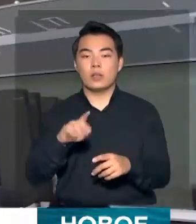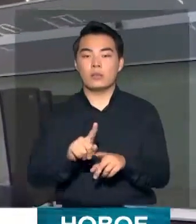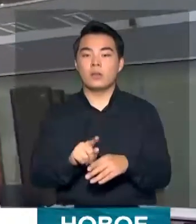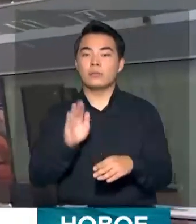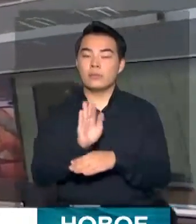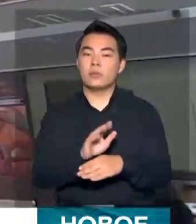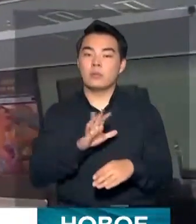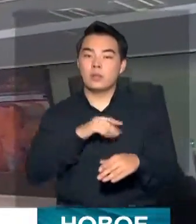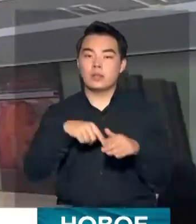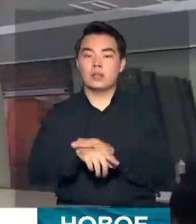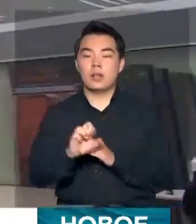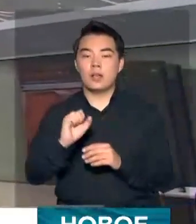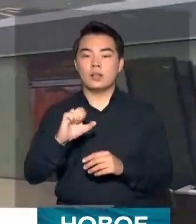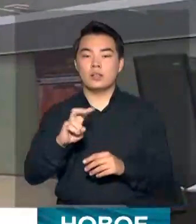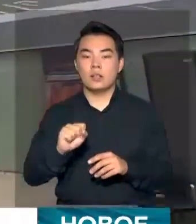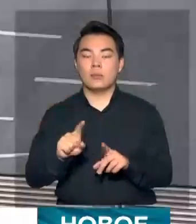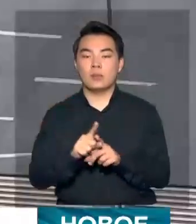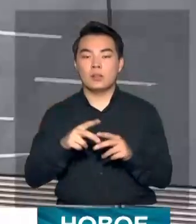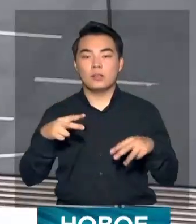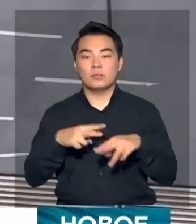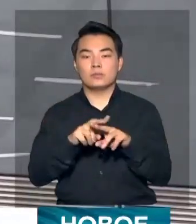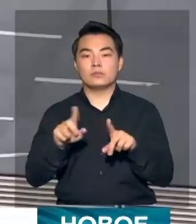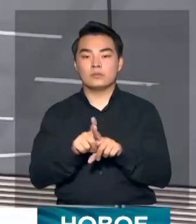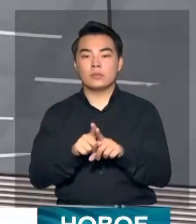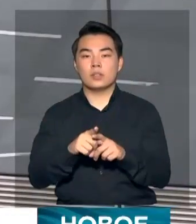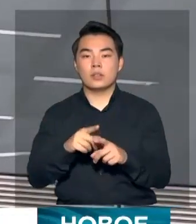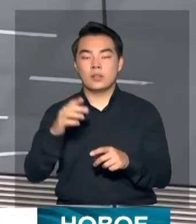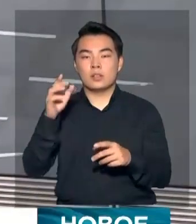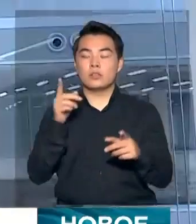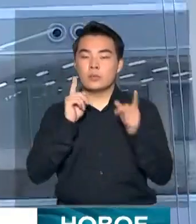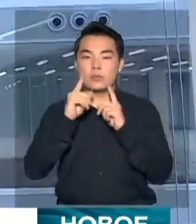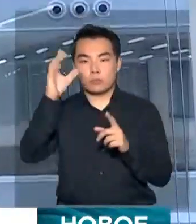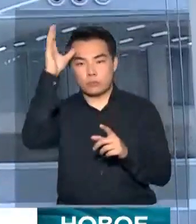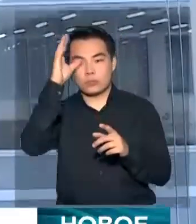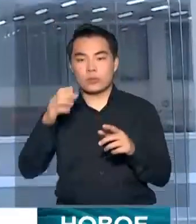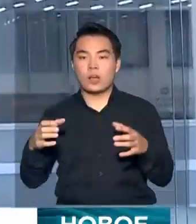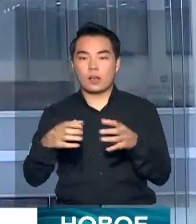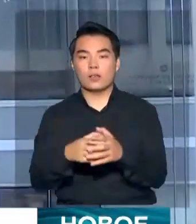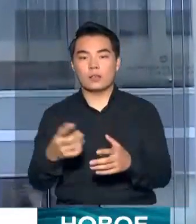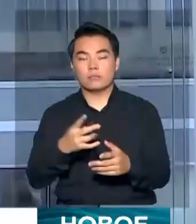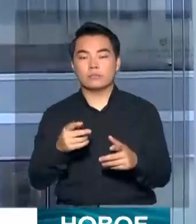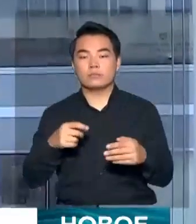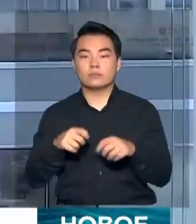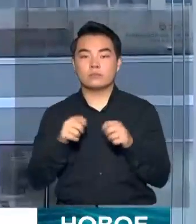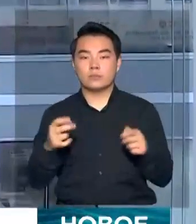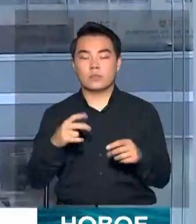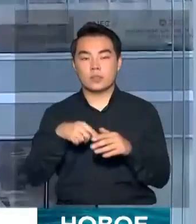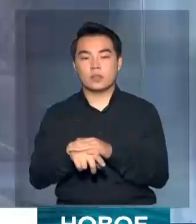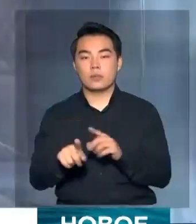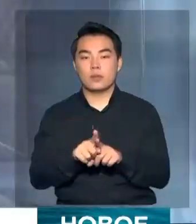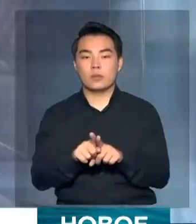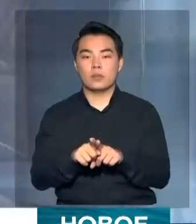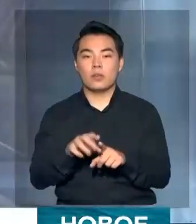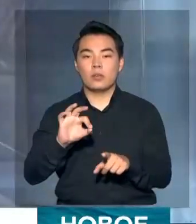финансового центра Астана Совет тюркских зеленых финансов. Это позволит государствам расширить рынок капитала, укреплять в рамках